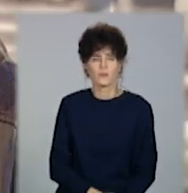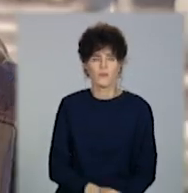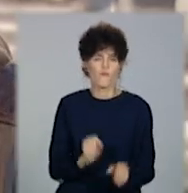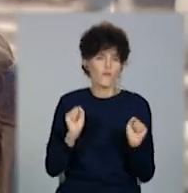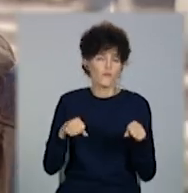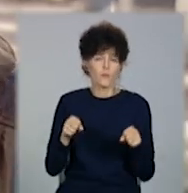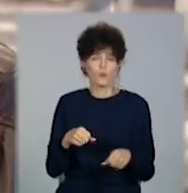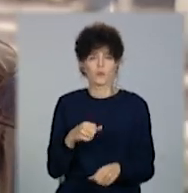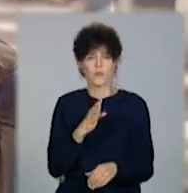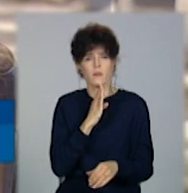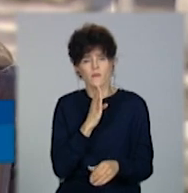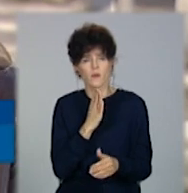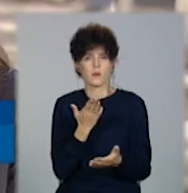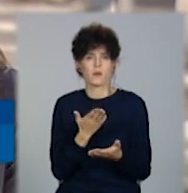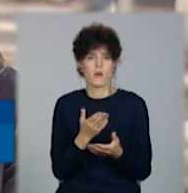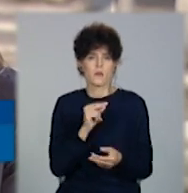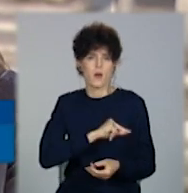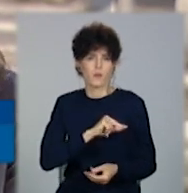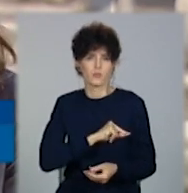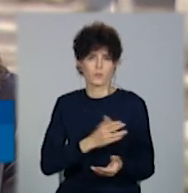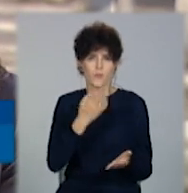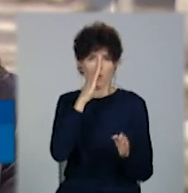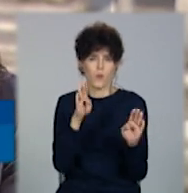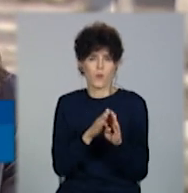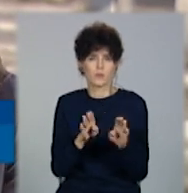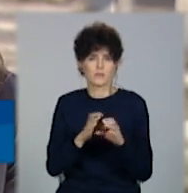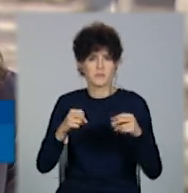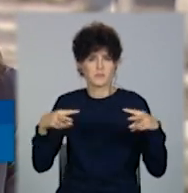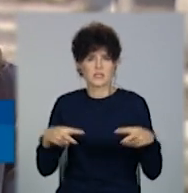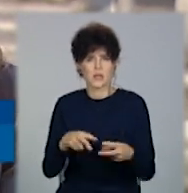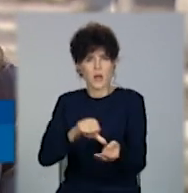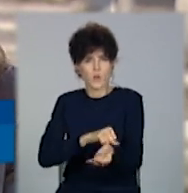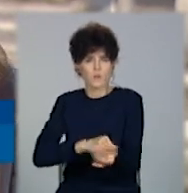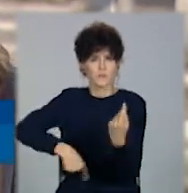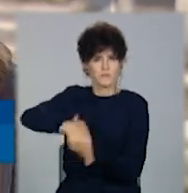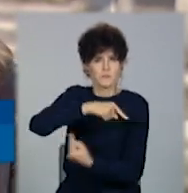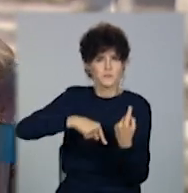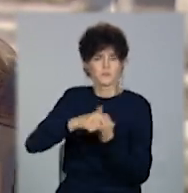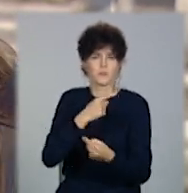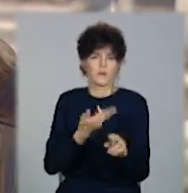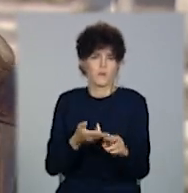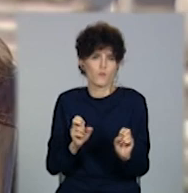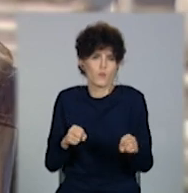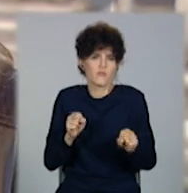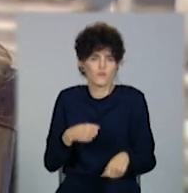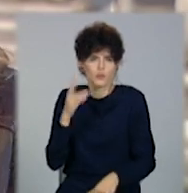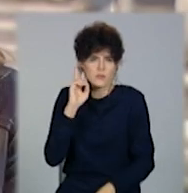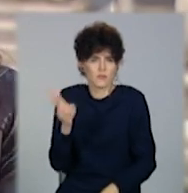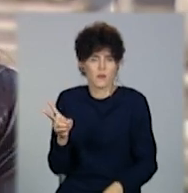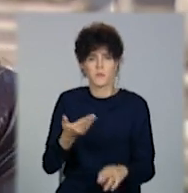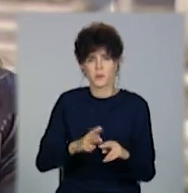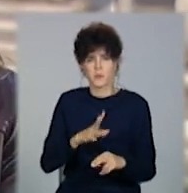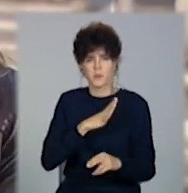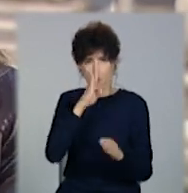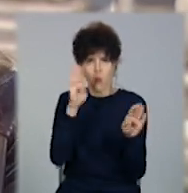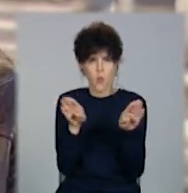Можливо, дівчина працювала як закладчиця наркотичних речовин, адже схожі дуже були